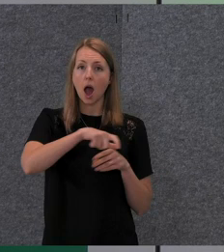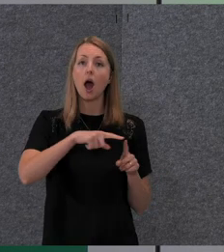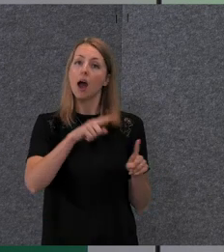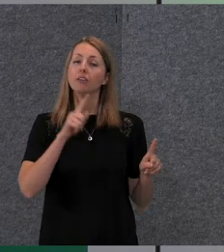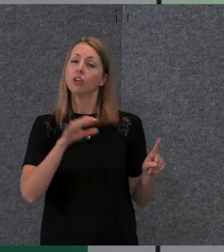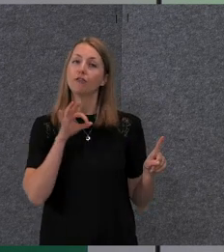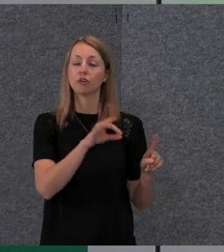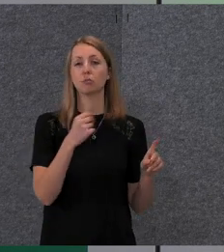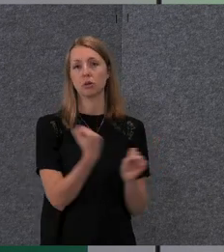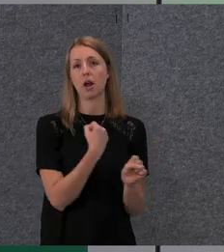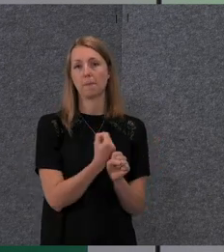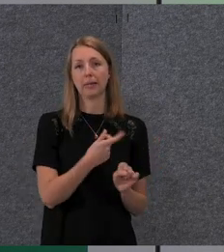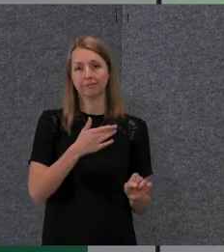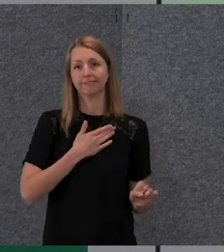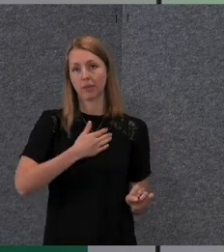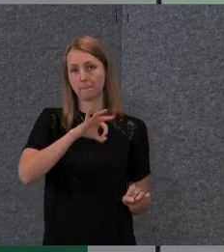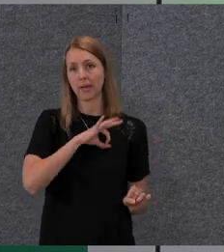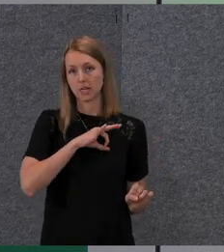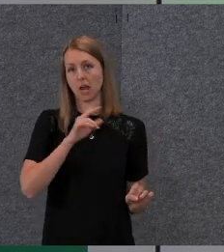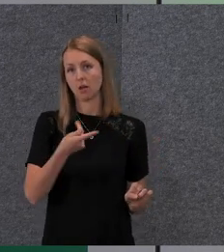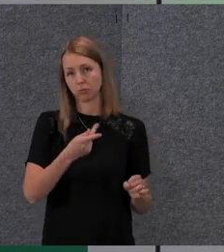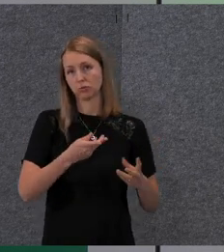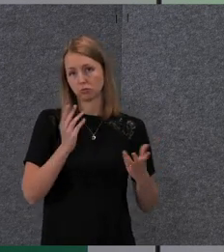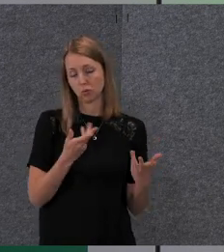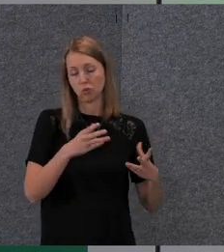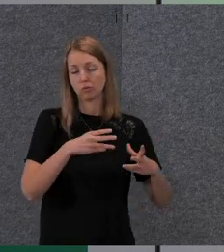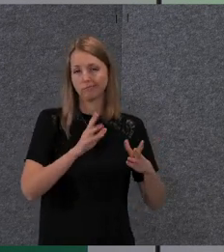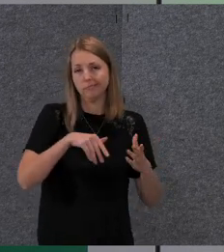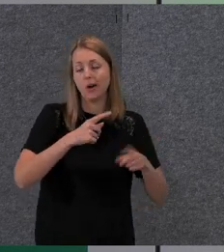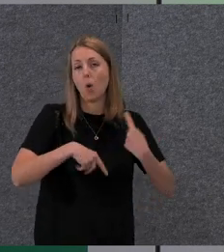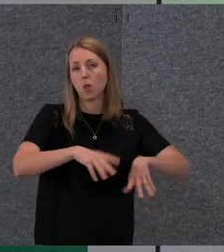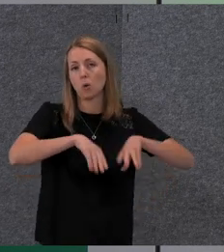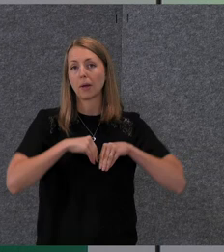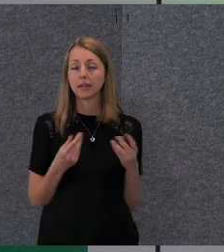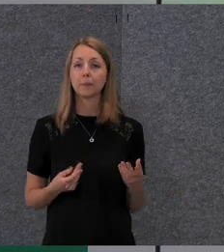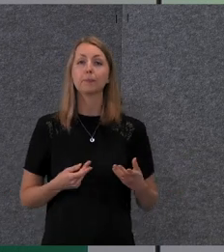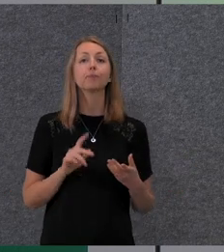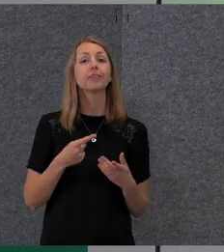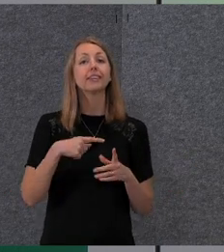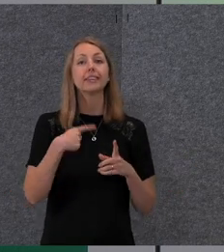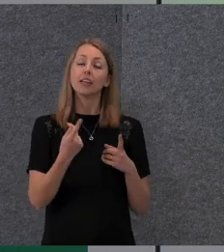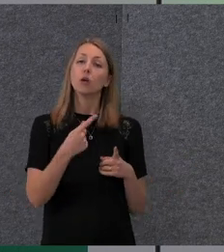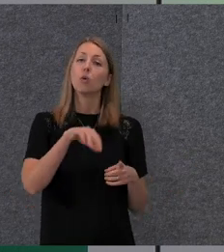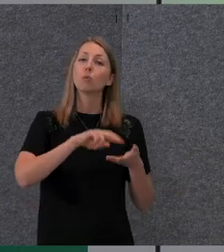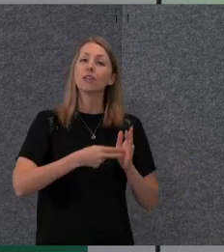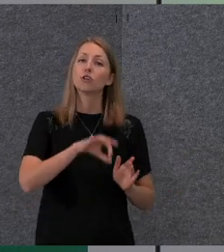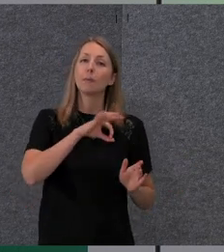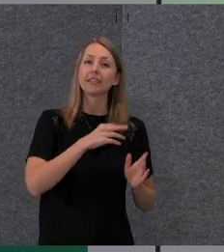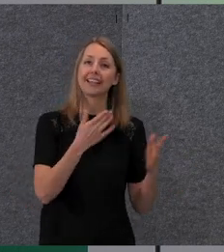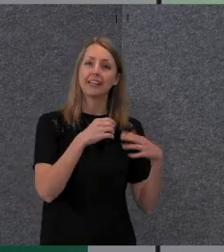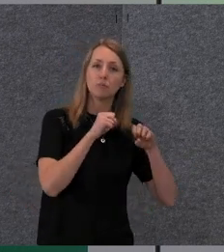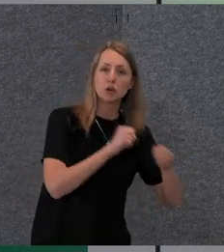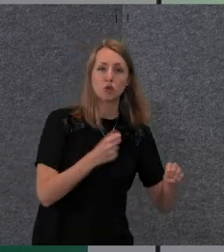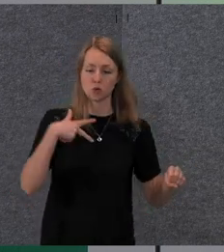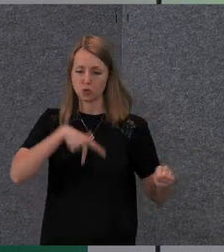ArbeitnehmerInnen-Erwerbstätigenpartei des sozial-ökologischen Zeitalters werden. Keine politische Partei kann Klimaschutz und Soziales so